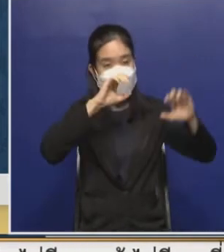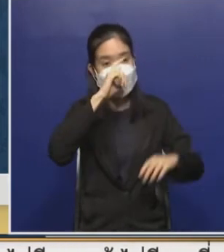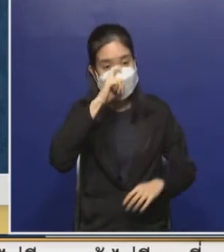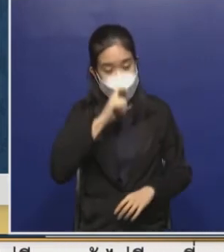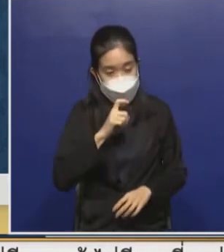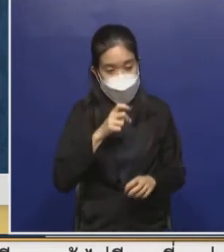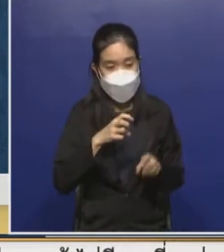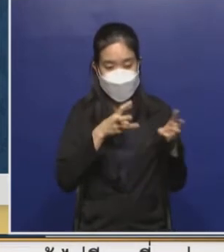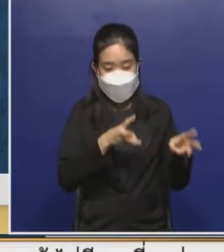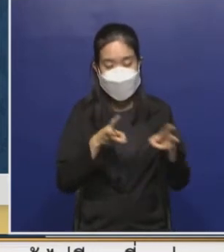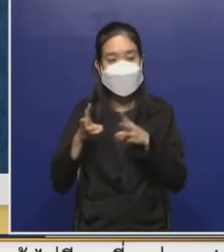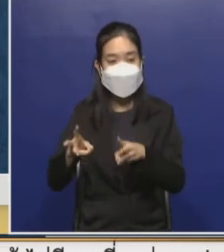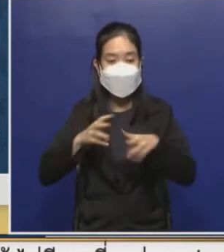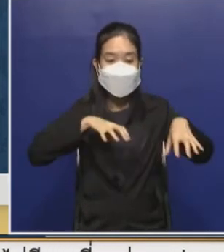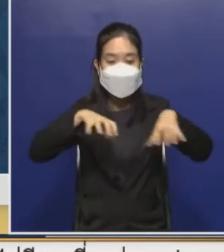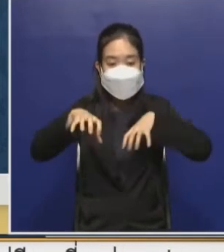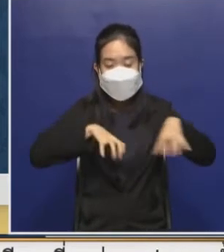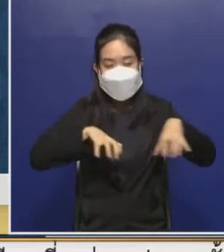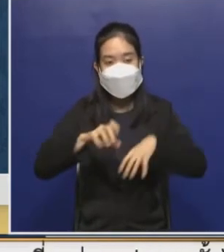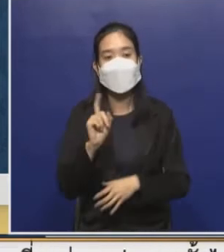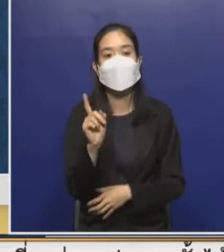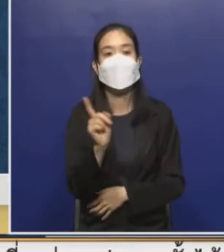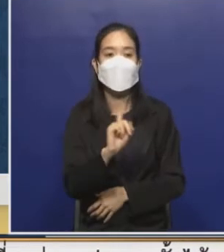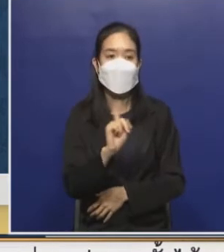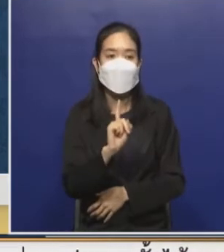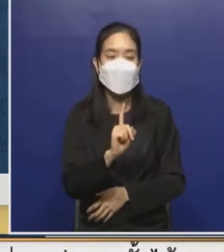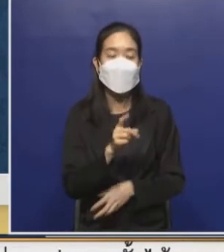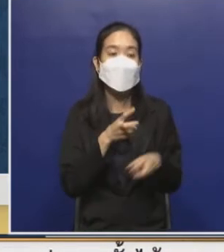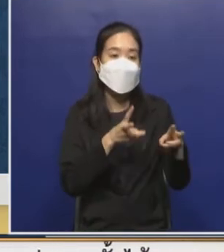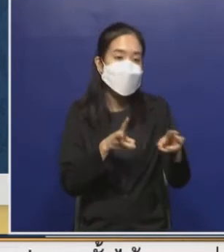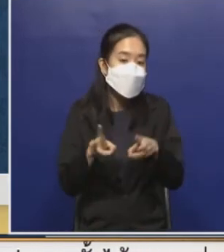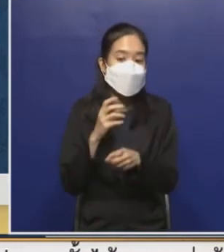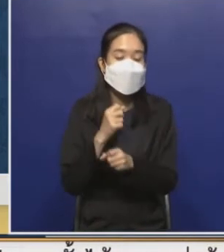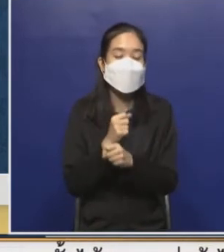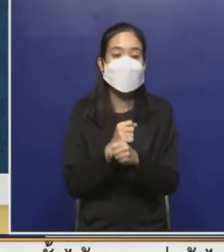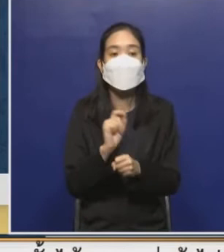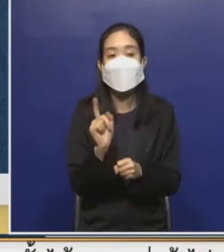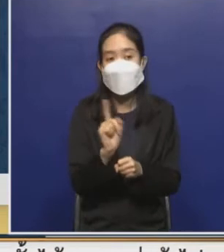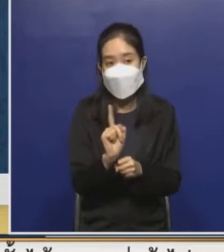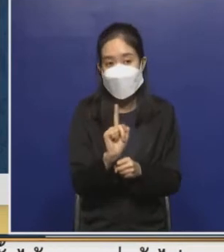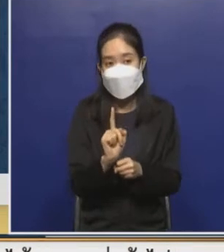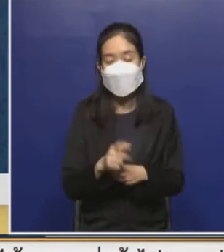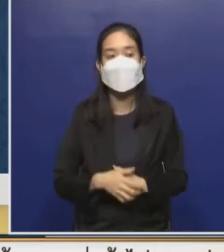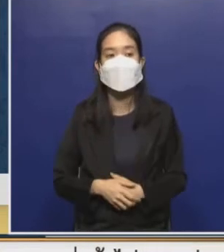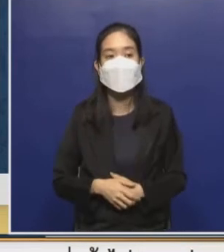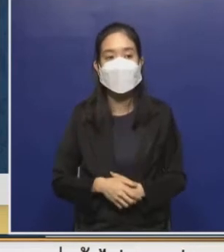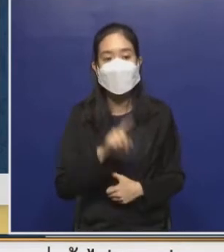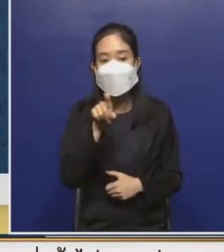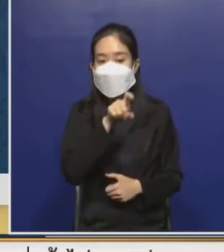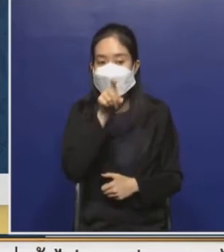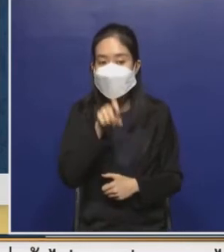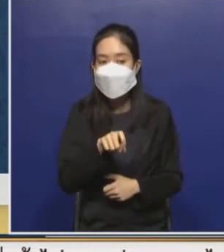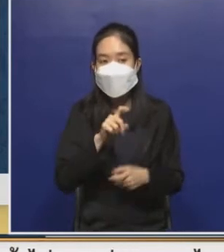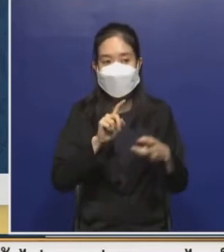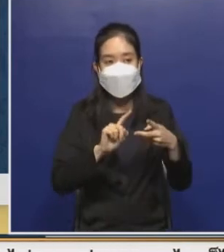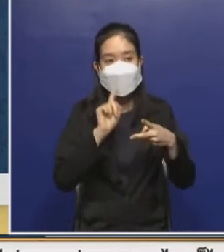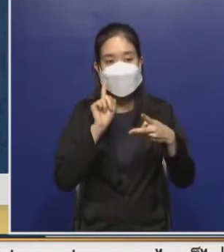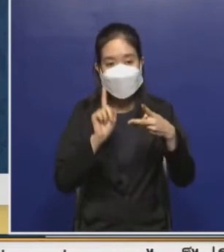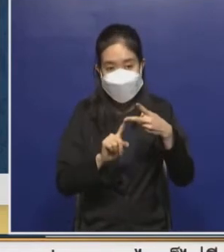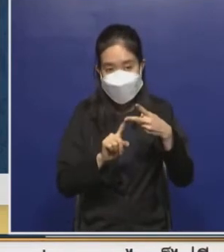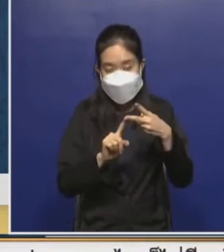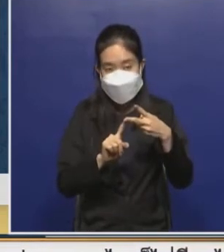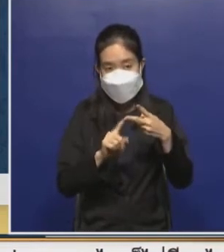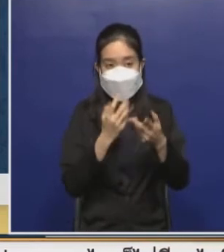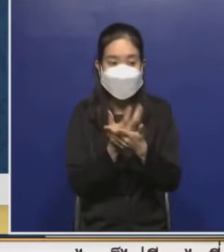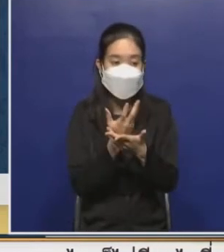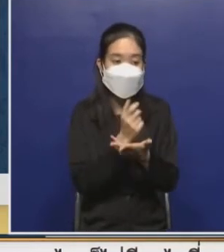จะมีรายได้เพิ่มขึนจากอะไรและด้วยวธีการอะไรครัธรรชาญคำถามที่สองงบประมาณ